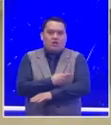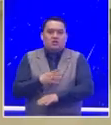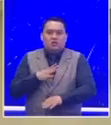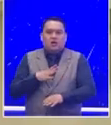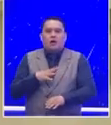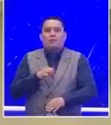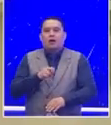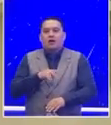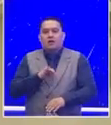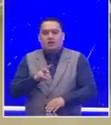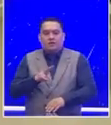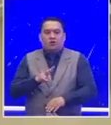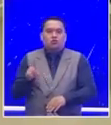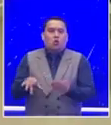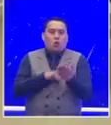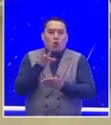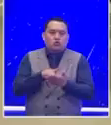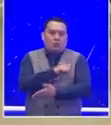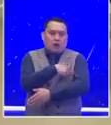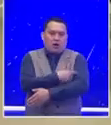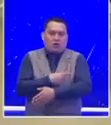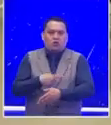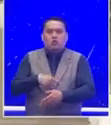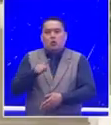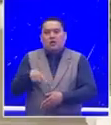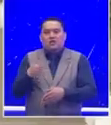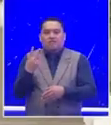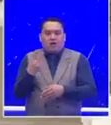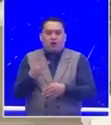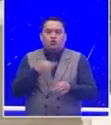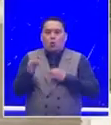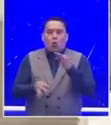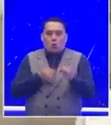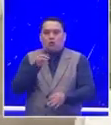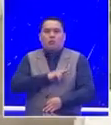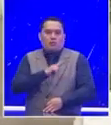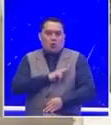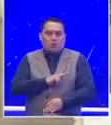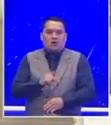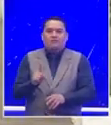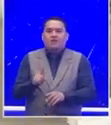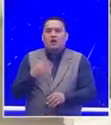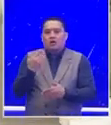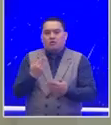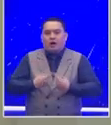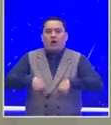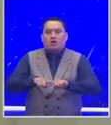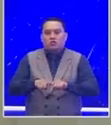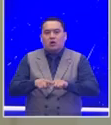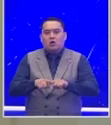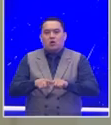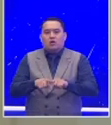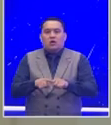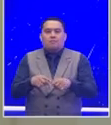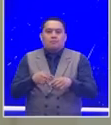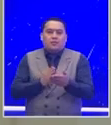этим Бахтияр Макен отметил, что городская поликлиника номер 2 переходит на круглосуточный режим работы. В ней организована